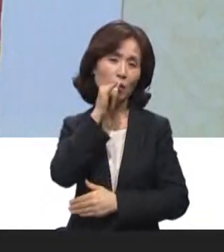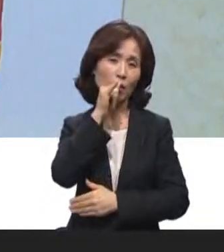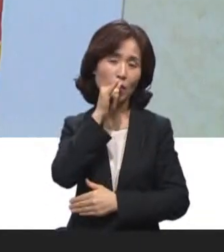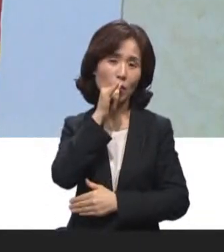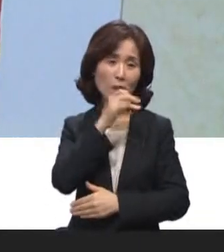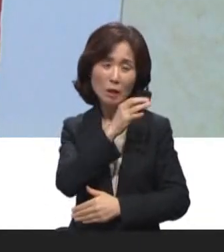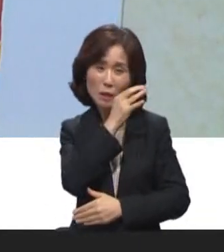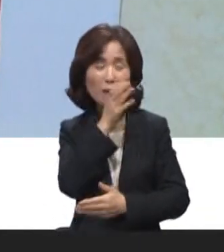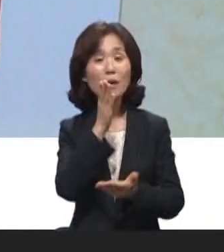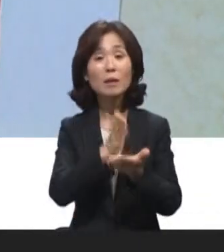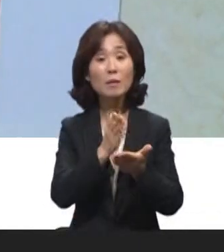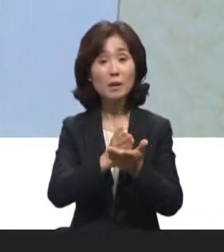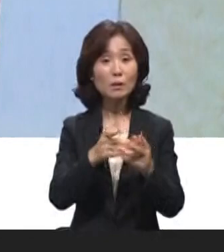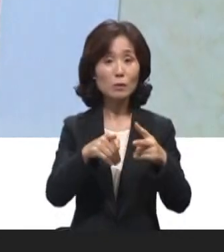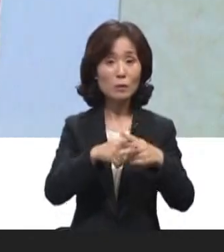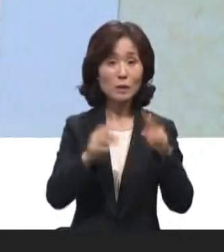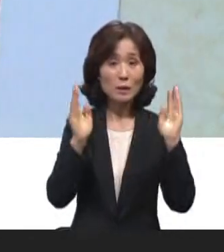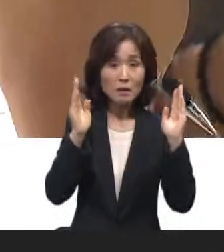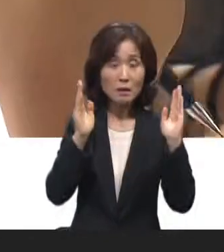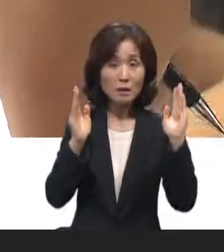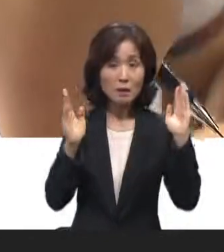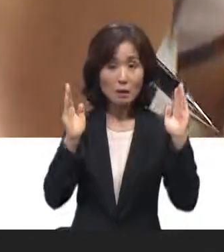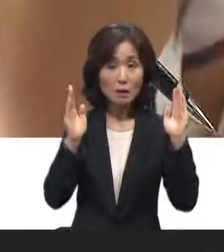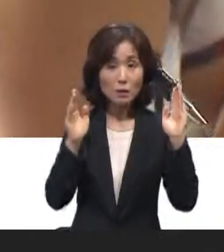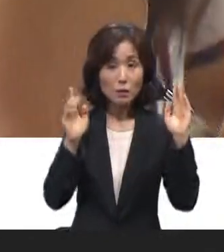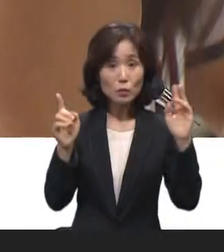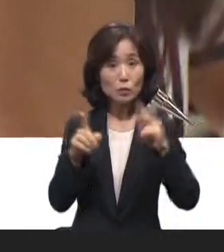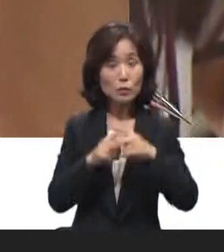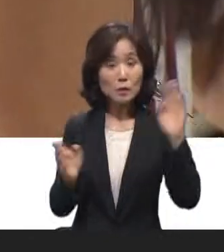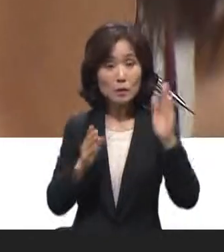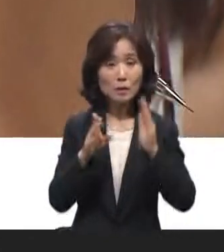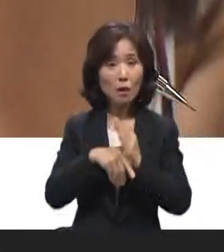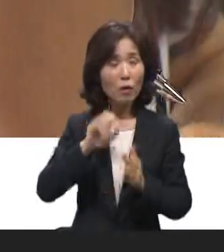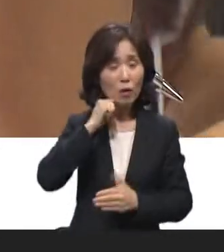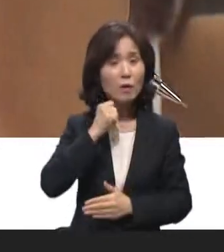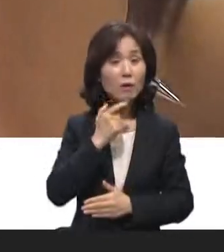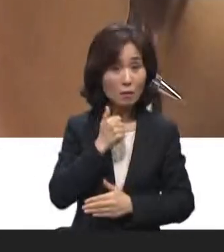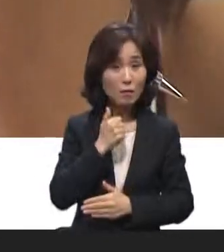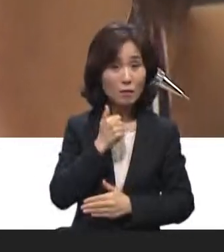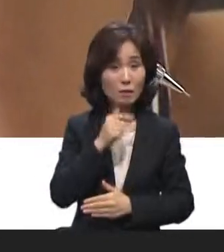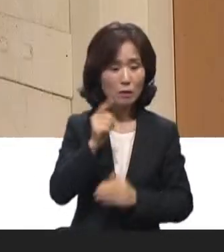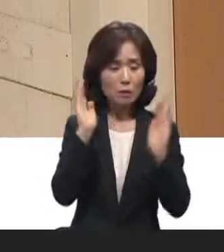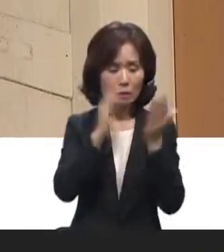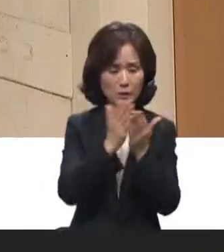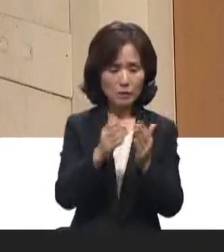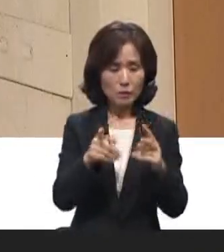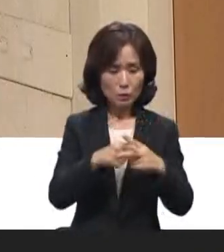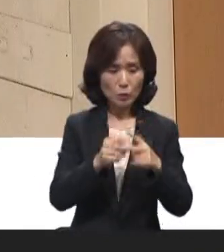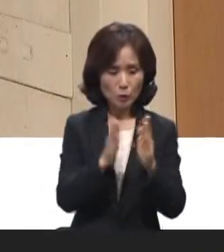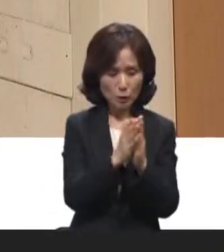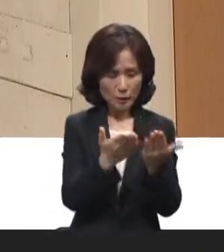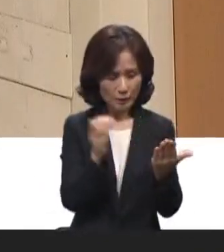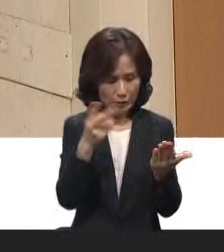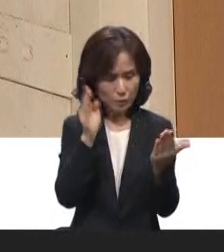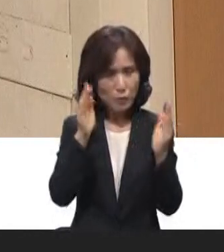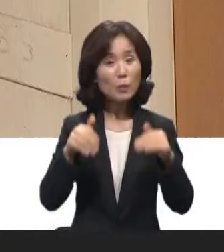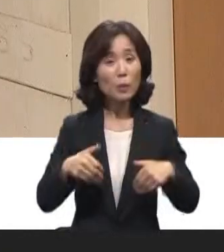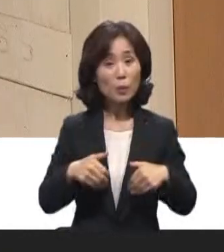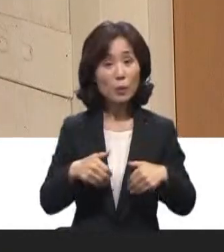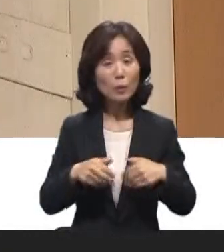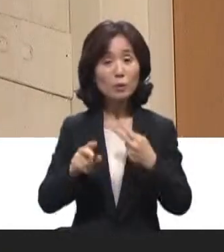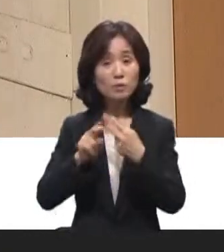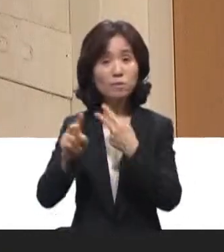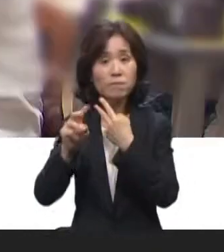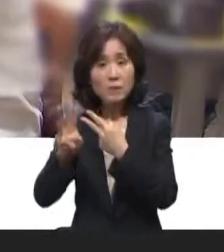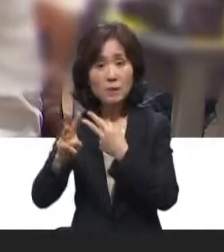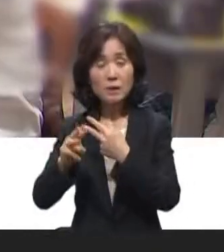좀 부끄러워 하지말고 초등학교 때 힘들었던 과목 초등학교 교과서를 다시 펼치는 노력도 필요할 것 같고요 똘이 3학년 학생들은 시험 보다가